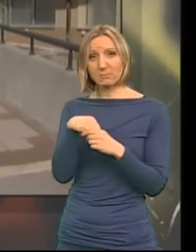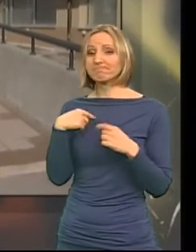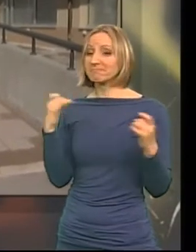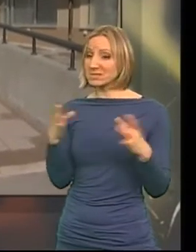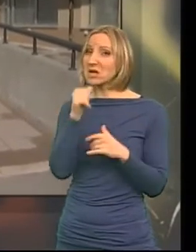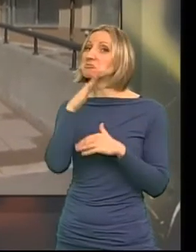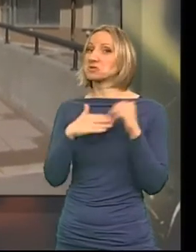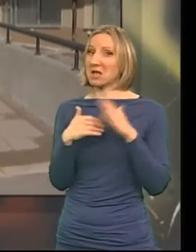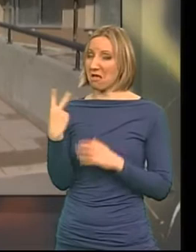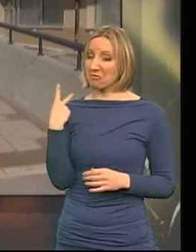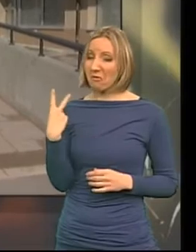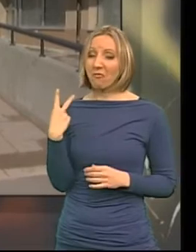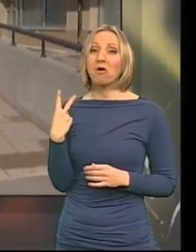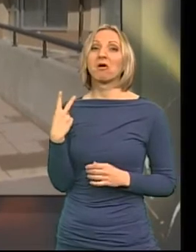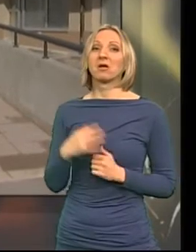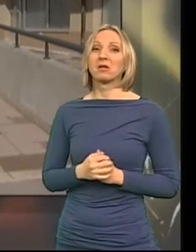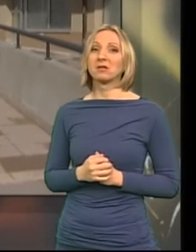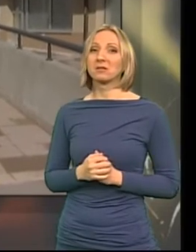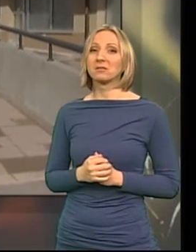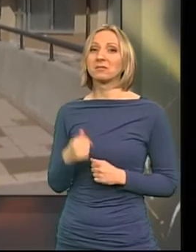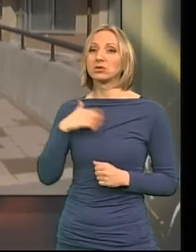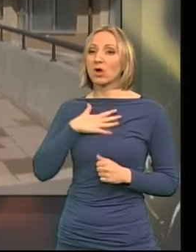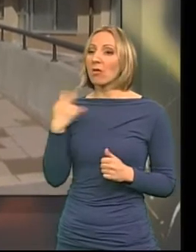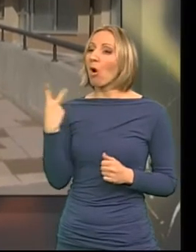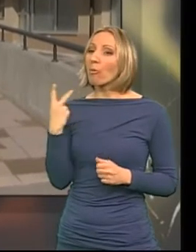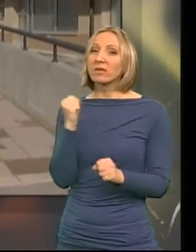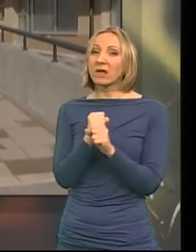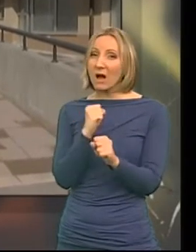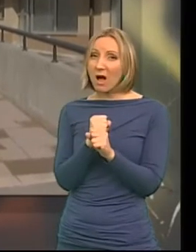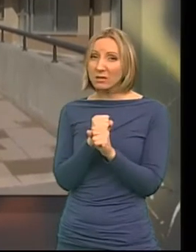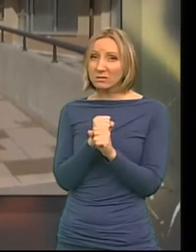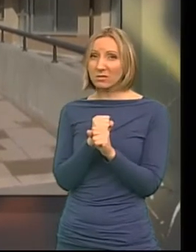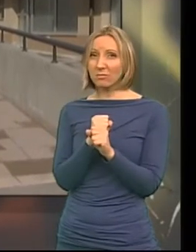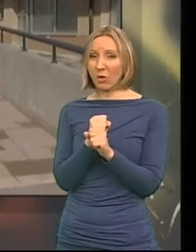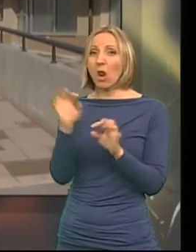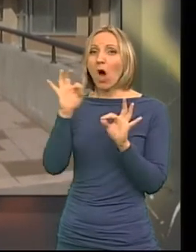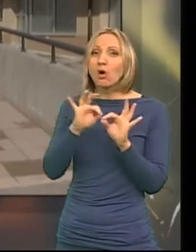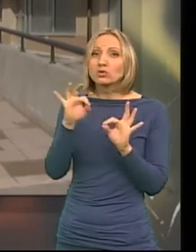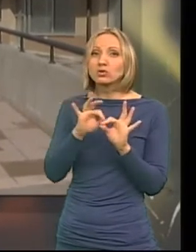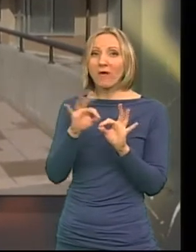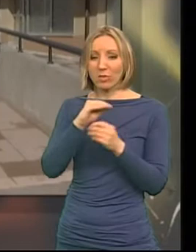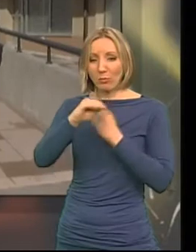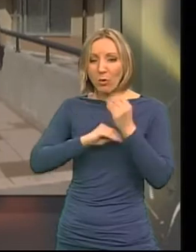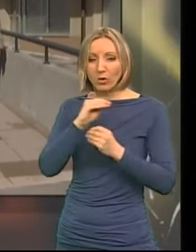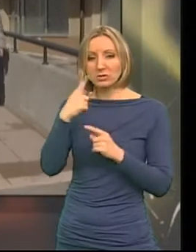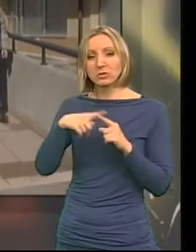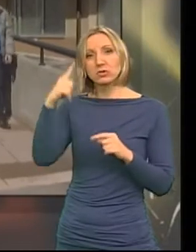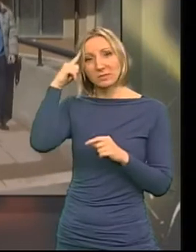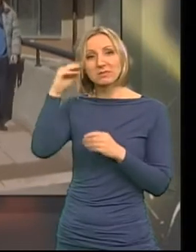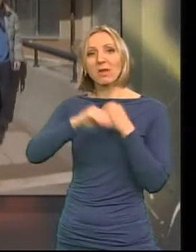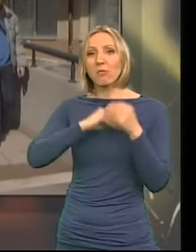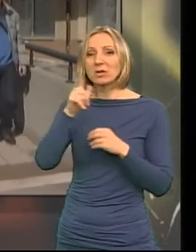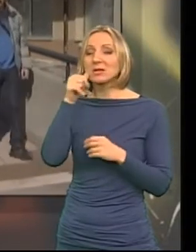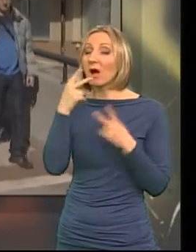Srećni smo i zadovoljni. Želimo oboje da radimo na očuvanju porodice, zato što mislim da je